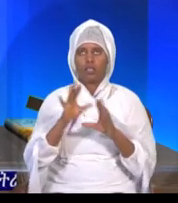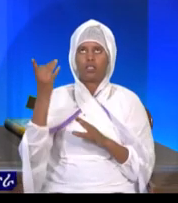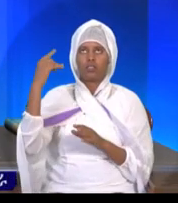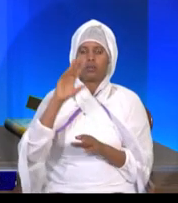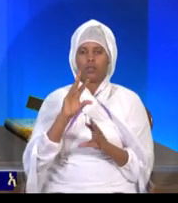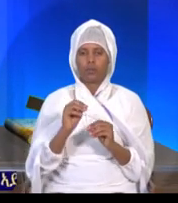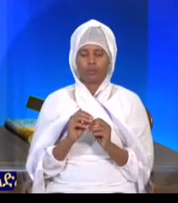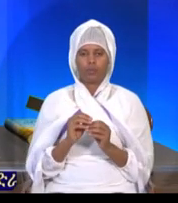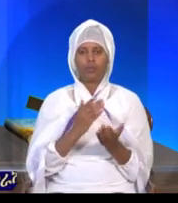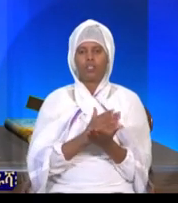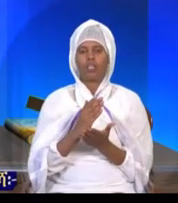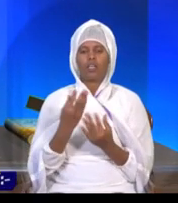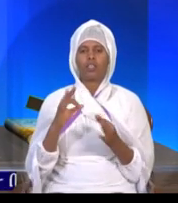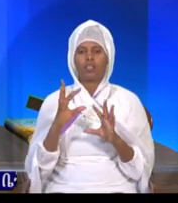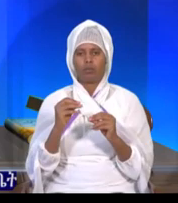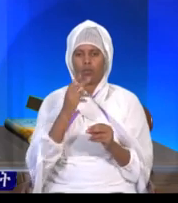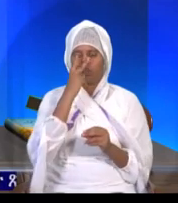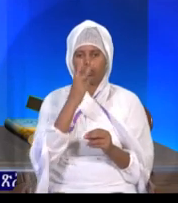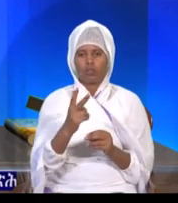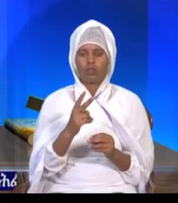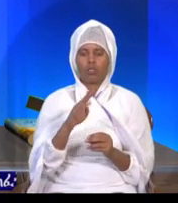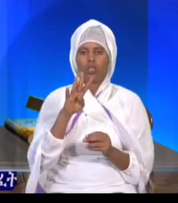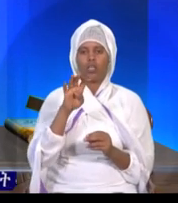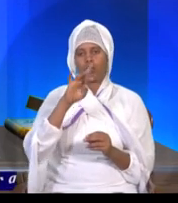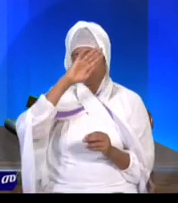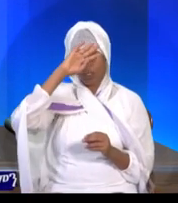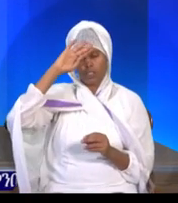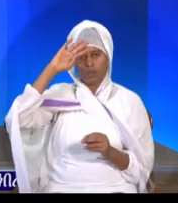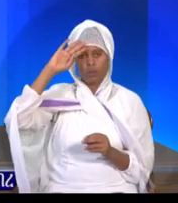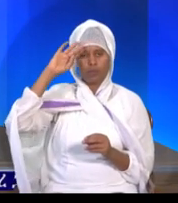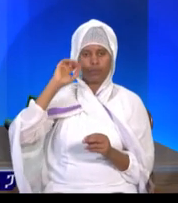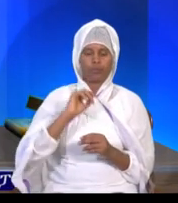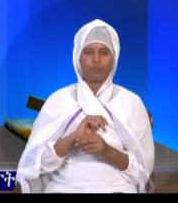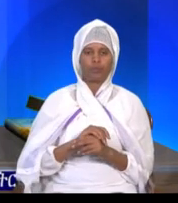ዝለኣኸ እግዚኣብሄር እዩ ታሪኩ ከመይ እንተኢልናዮ ክሳዕ ወዲ 4 ዓመት